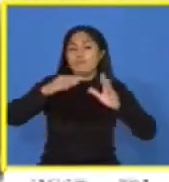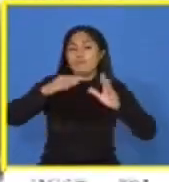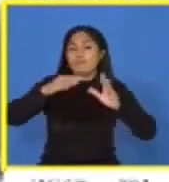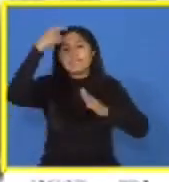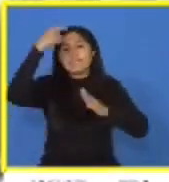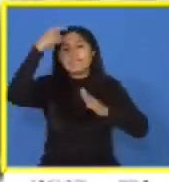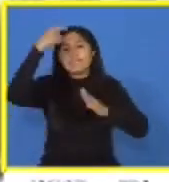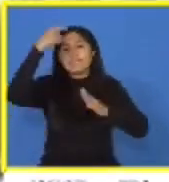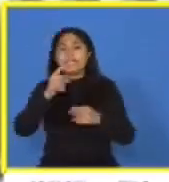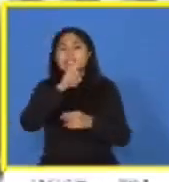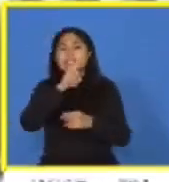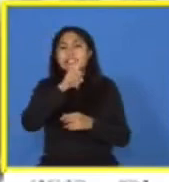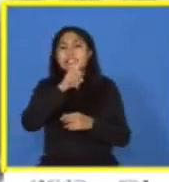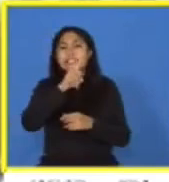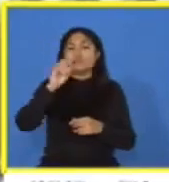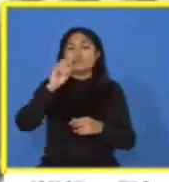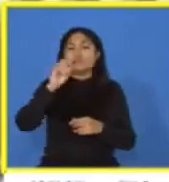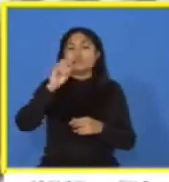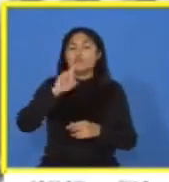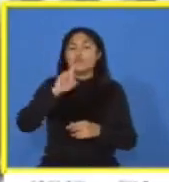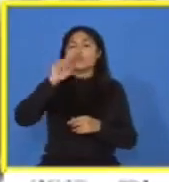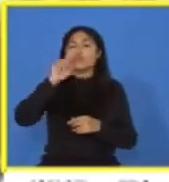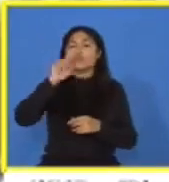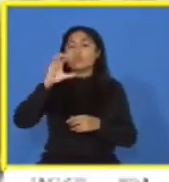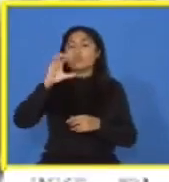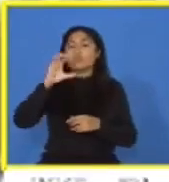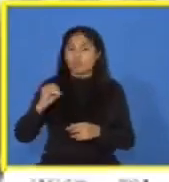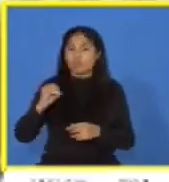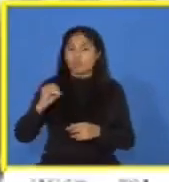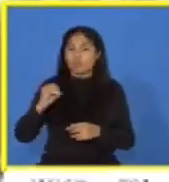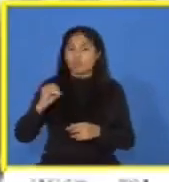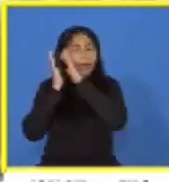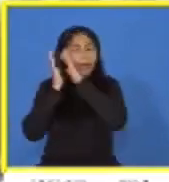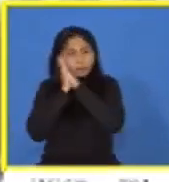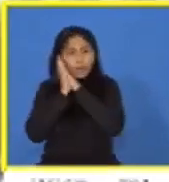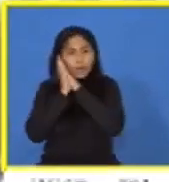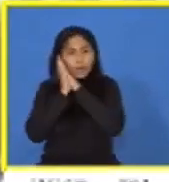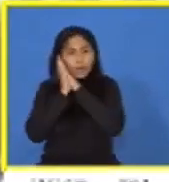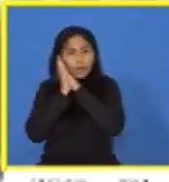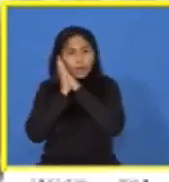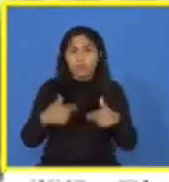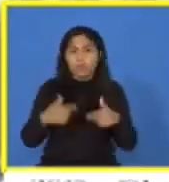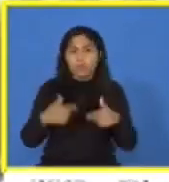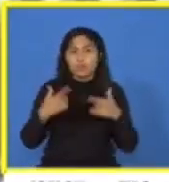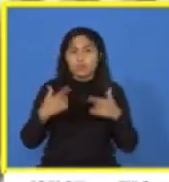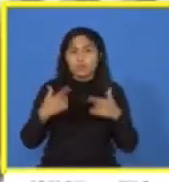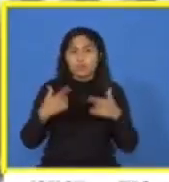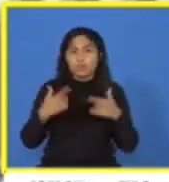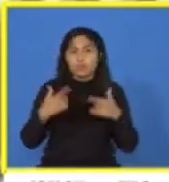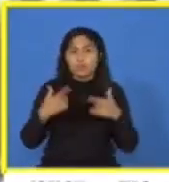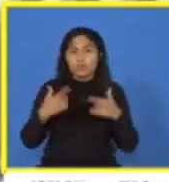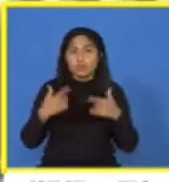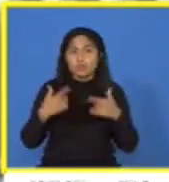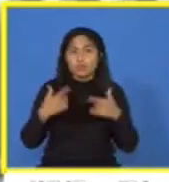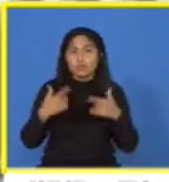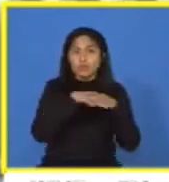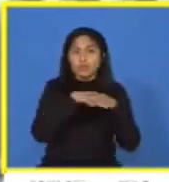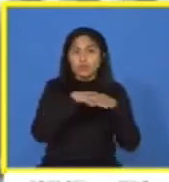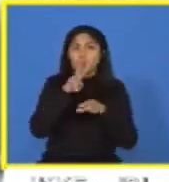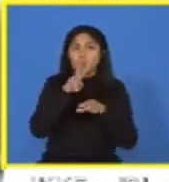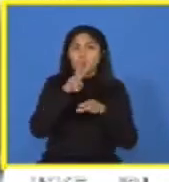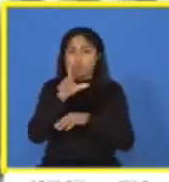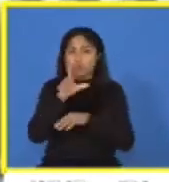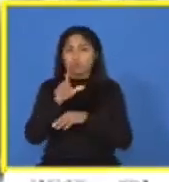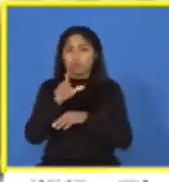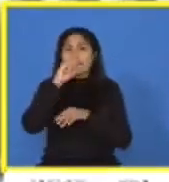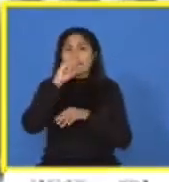ada 1110 tempat tidur dan saat ini terisi 27. ICU-nya tidak